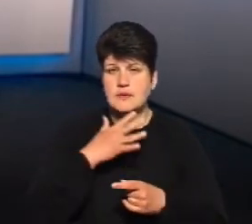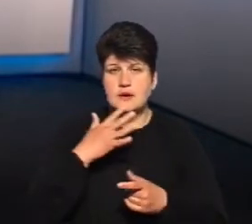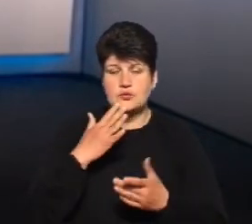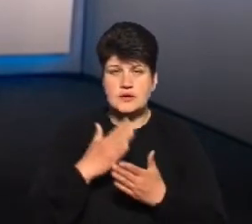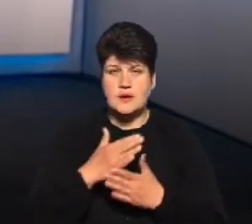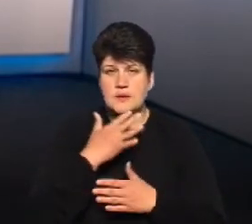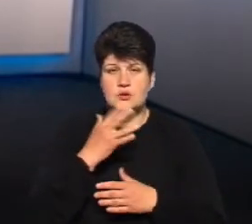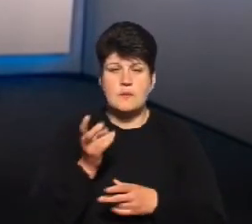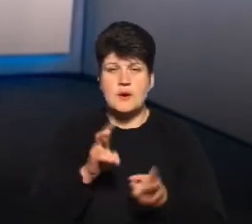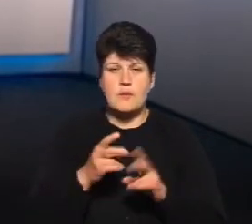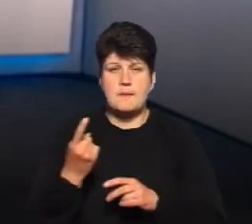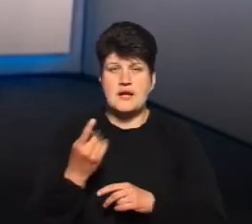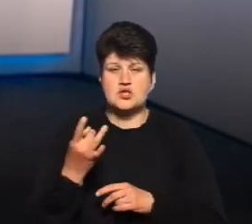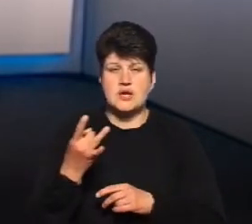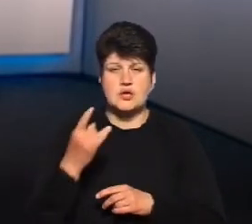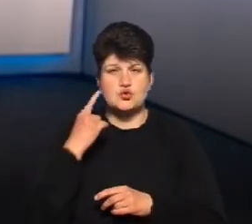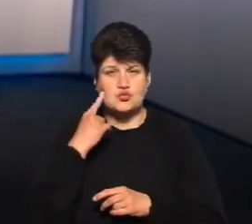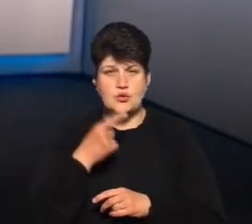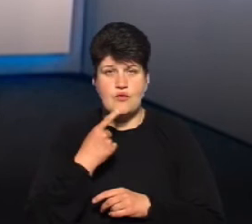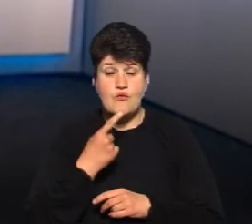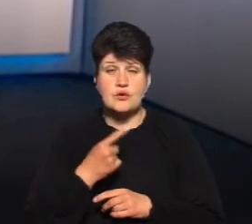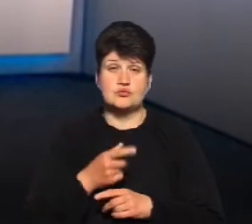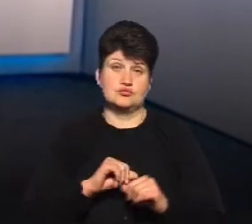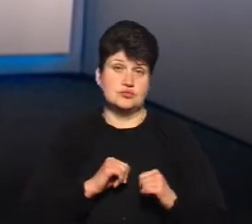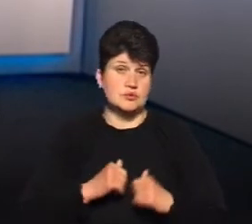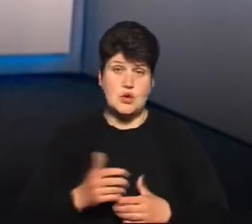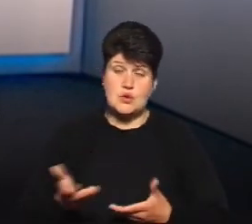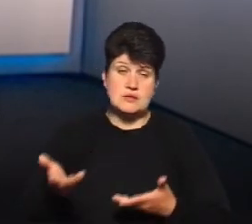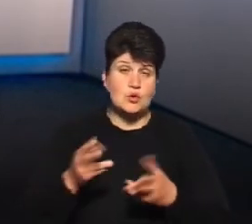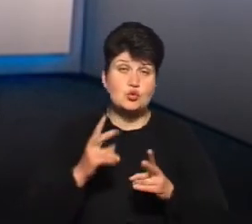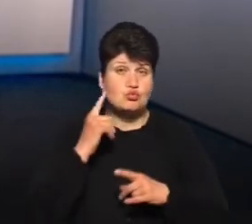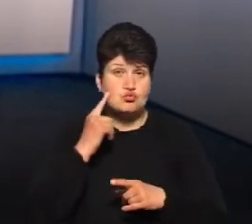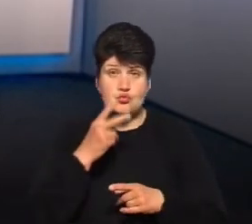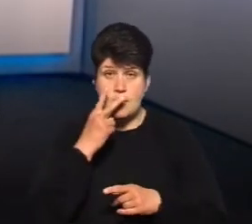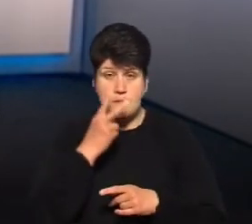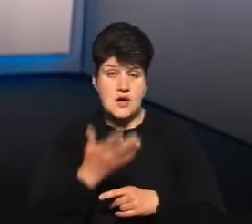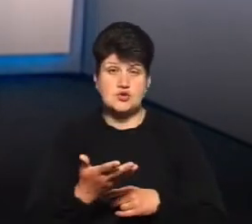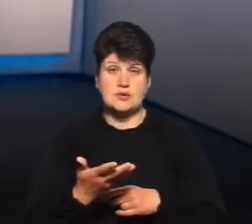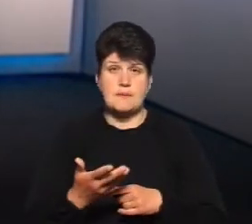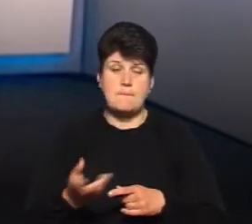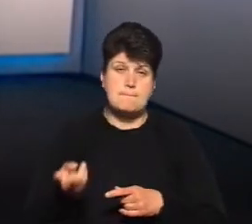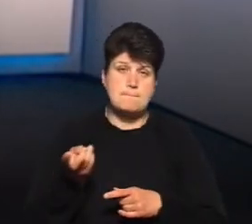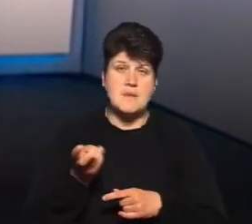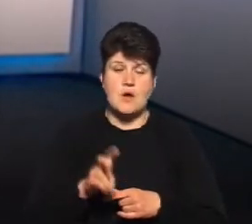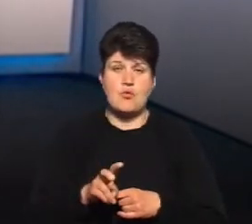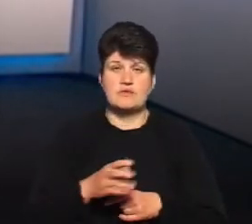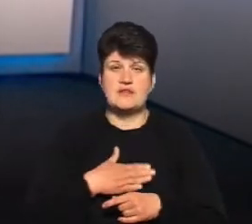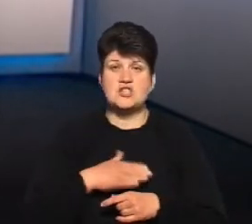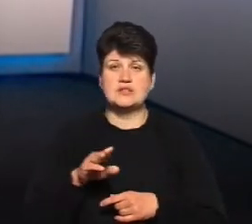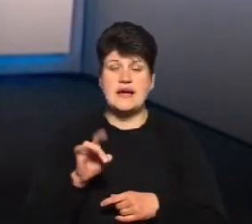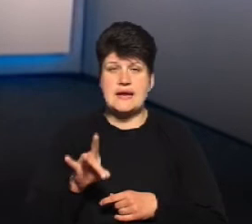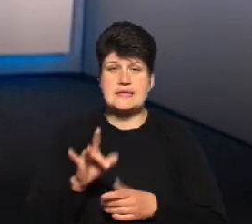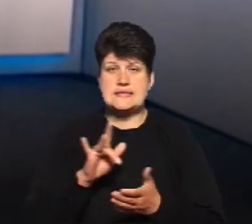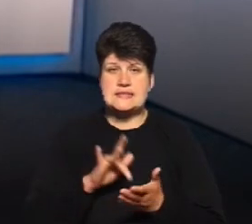ми вперше про вас чули, так що щиро запрошуємо, хто нас чує, хто бачить, приходити в наш терцентр, з нами